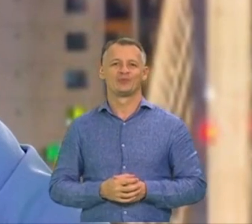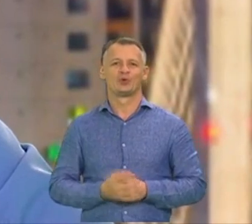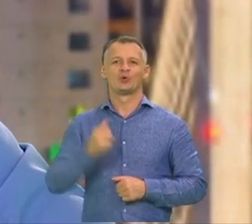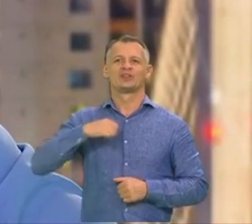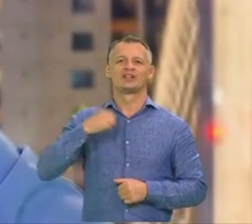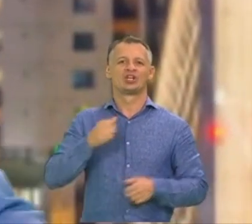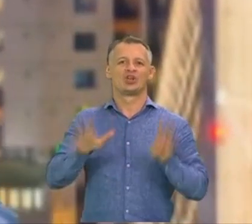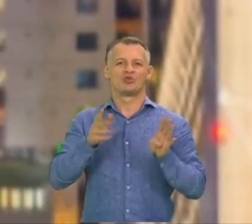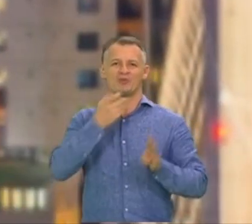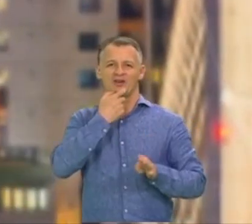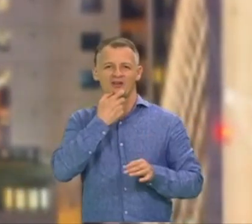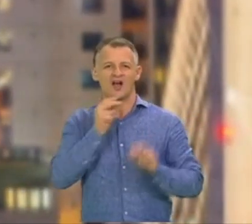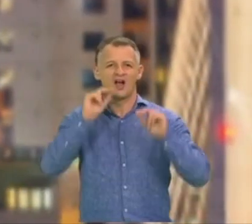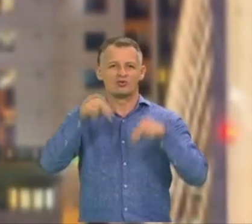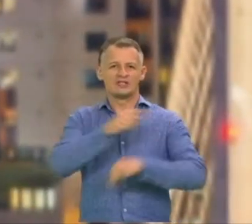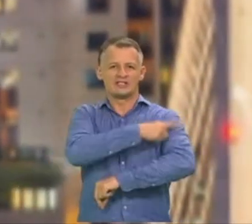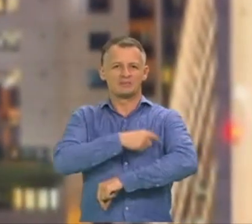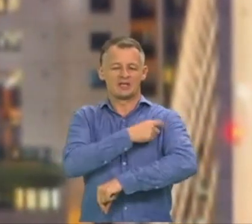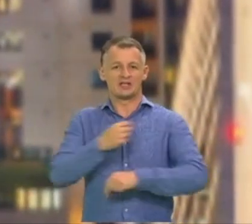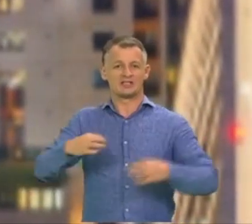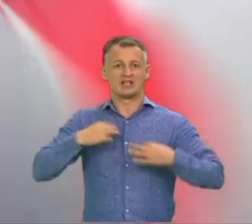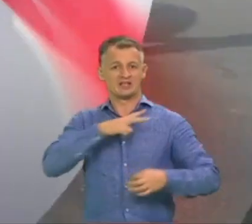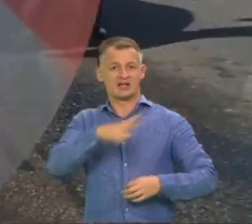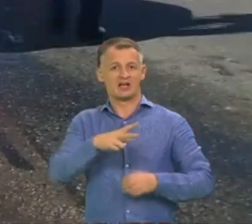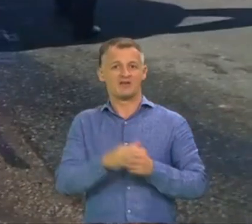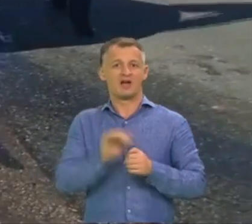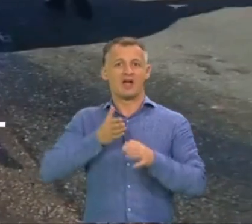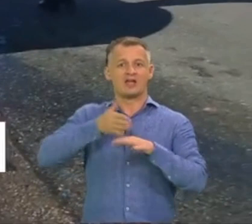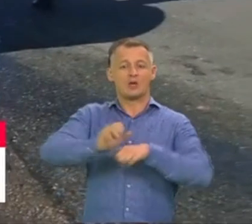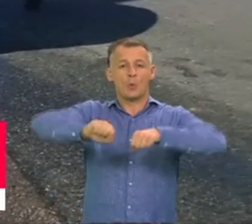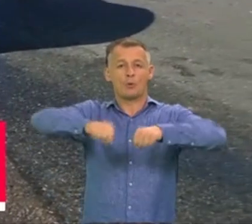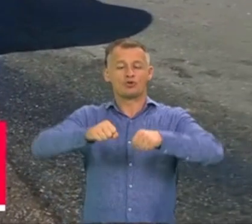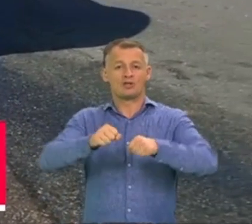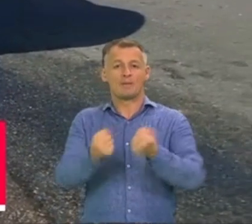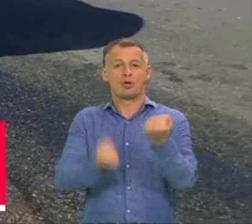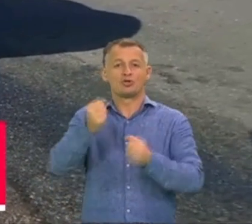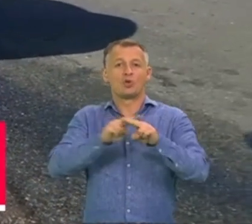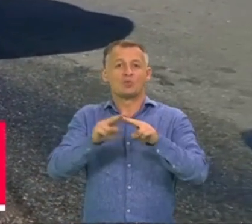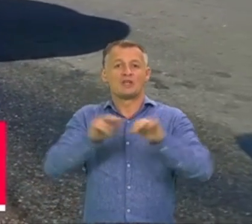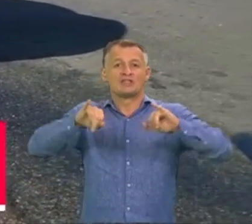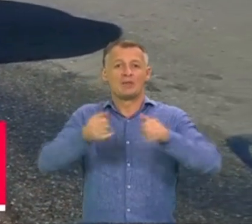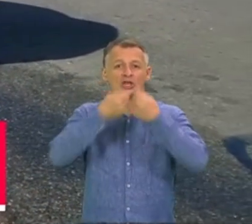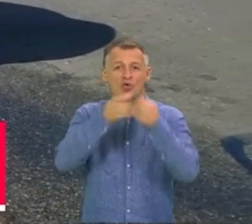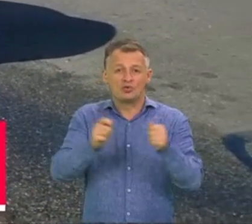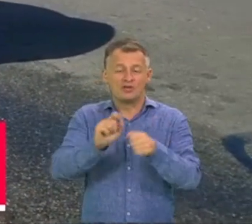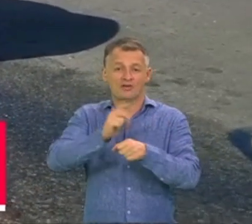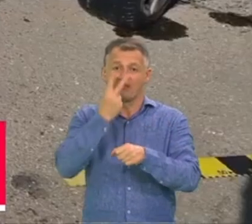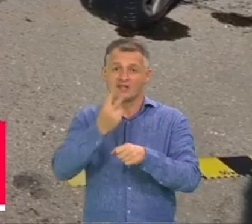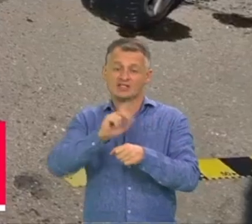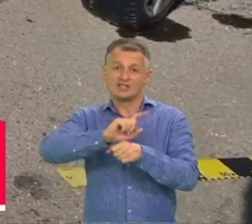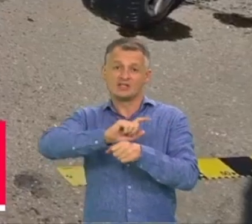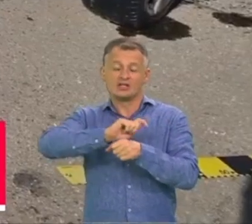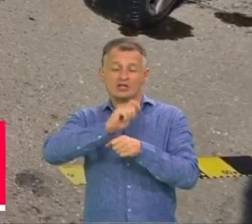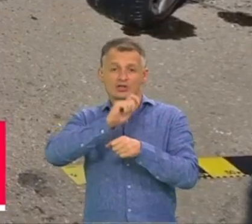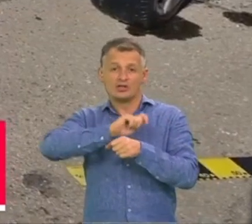Un tânăr de 19 ani a ajuns la spital și în stare gravă a intrat cu motocicleta într-o mașină. Cum s-a întâmplat totul, vedeți imediat în